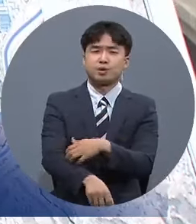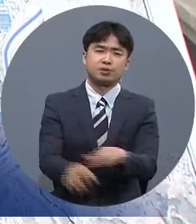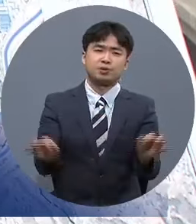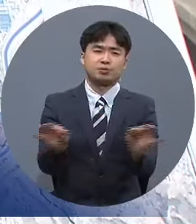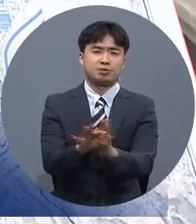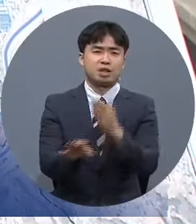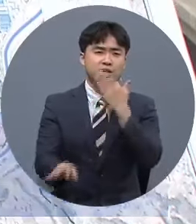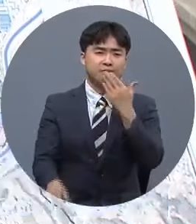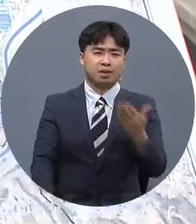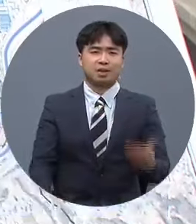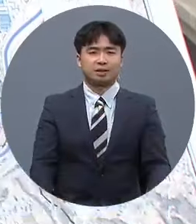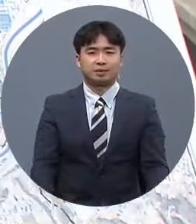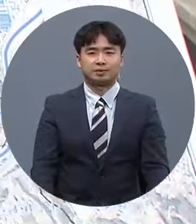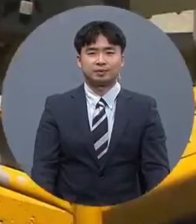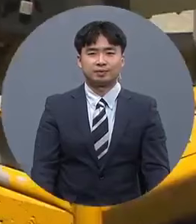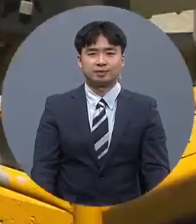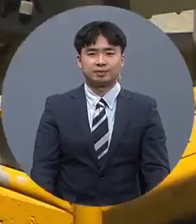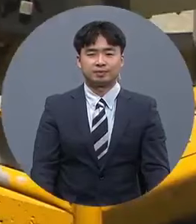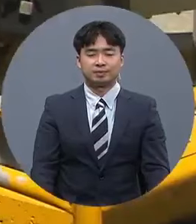함께 해소될 것입니다.